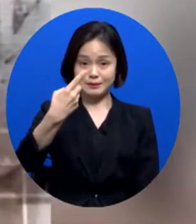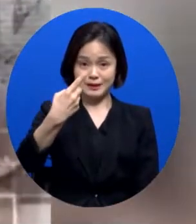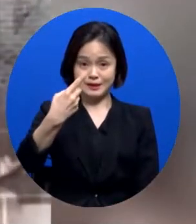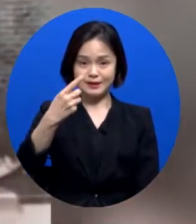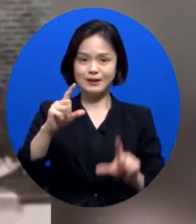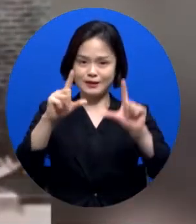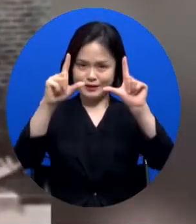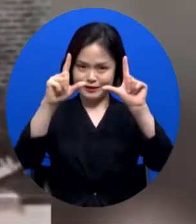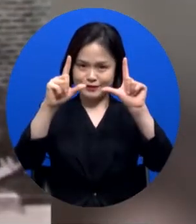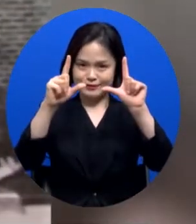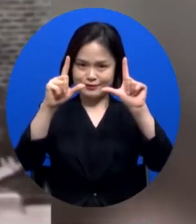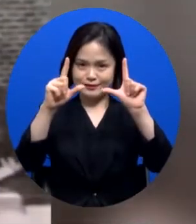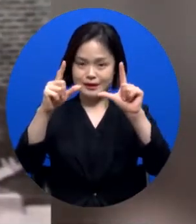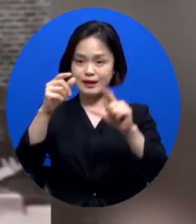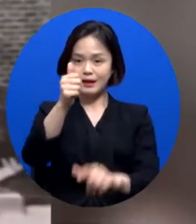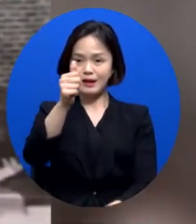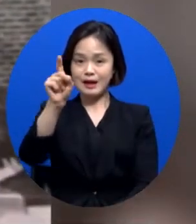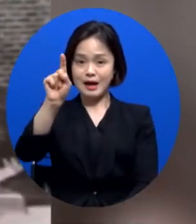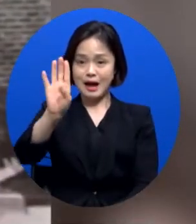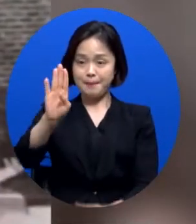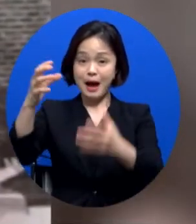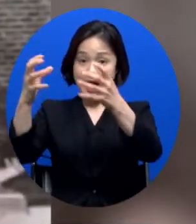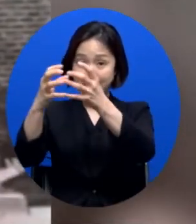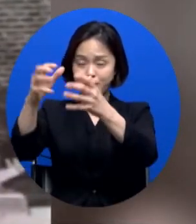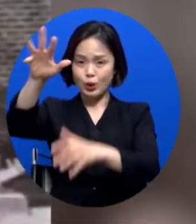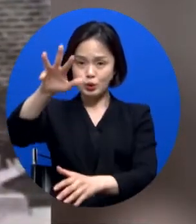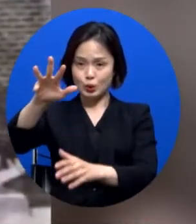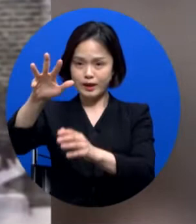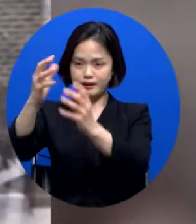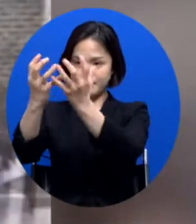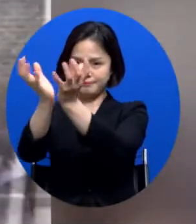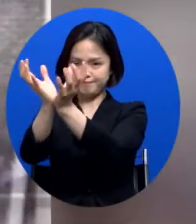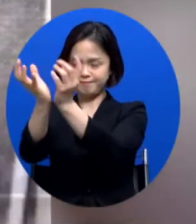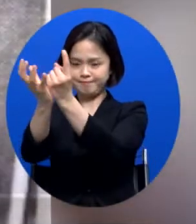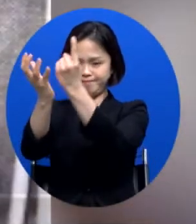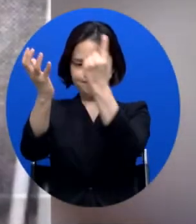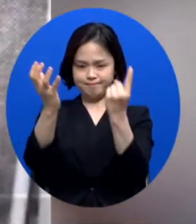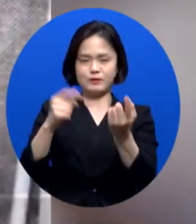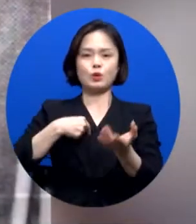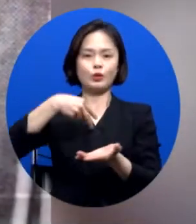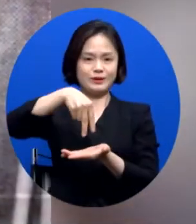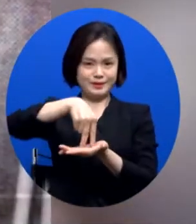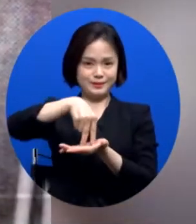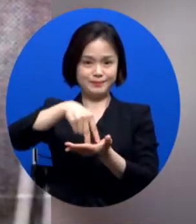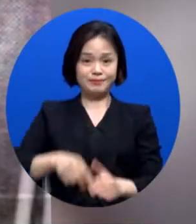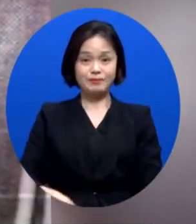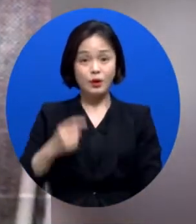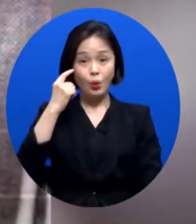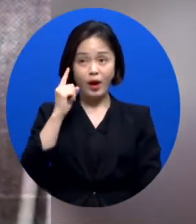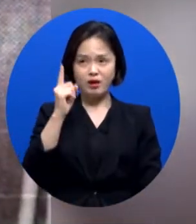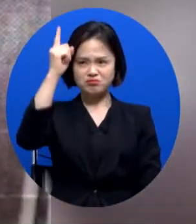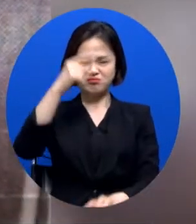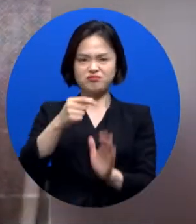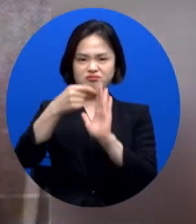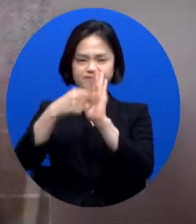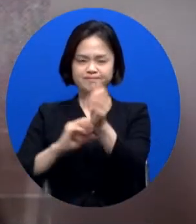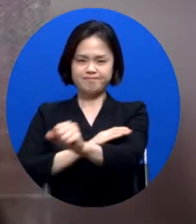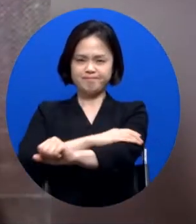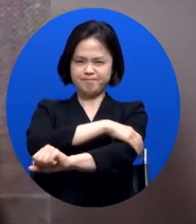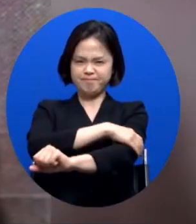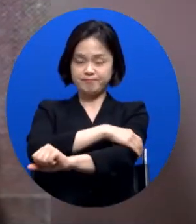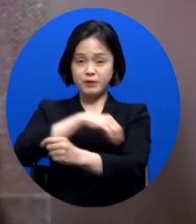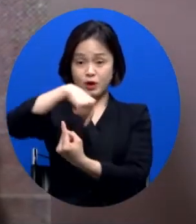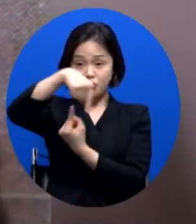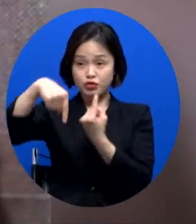총회 에서 분리 패 씁니다 권위적인 교권 주 의자들이 교단과 신학교 운영 등의 개입하면서